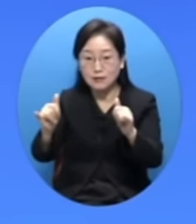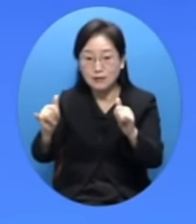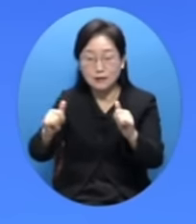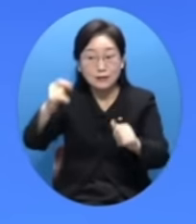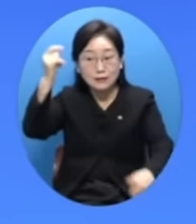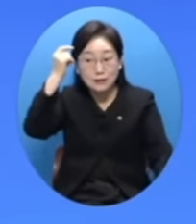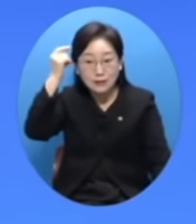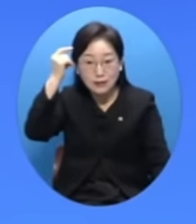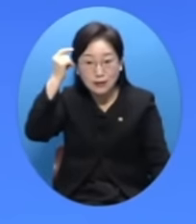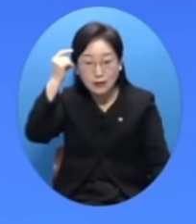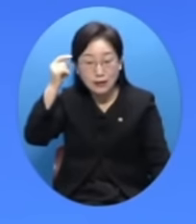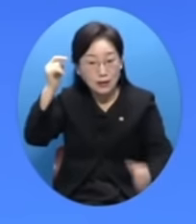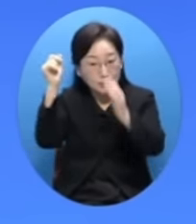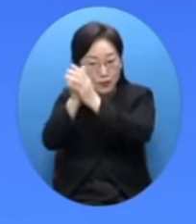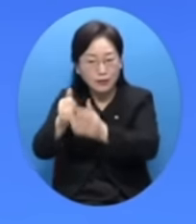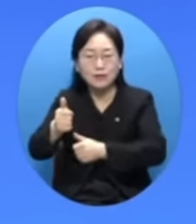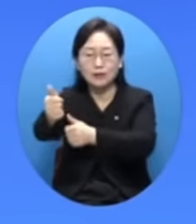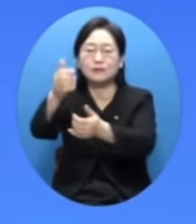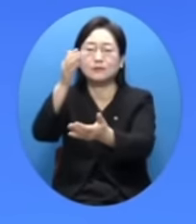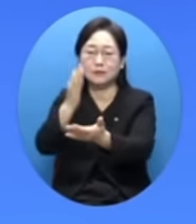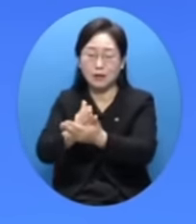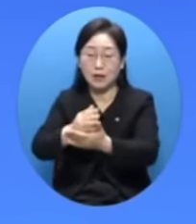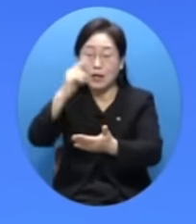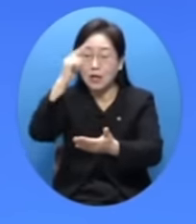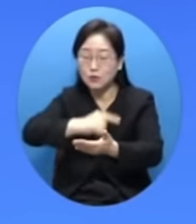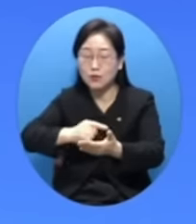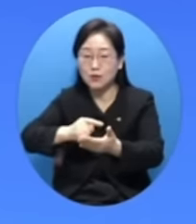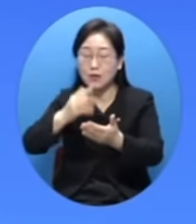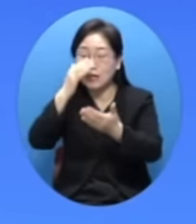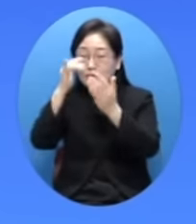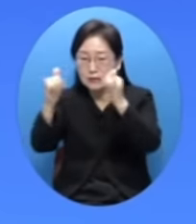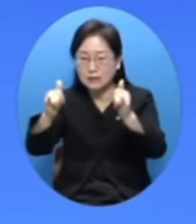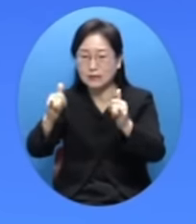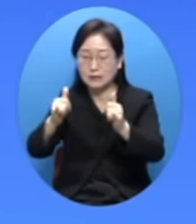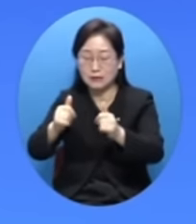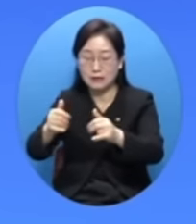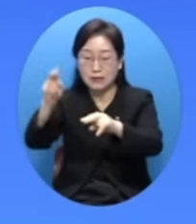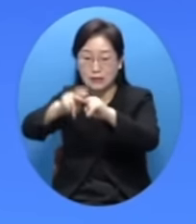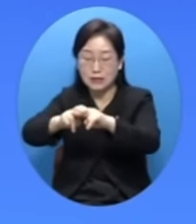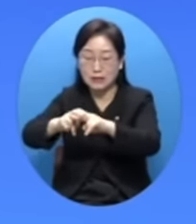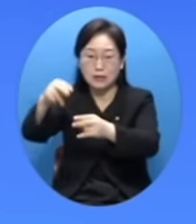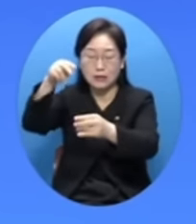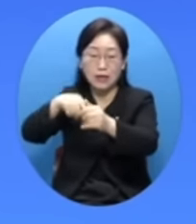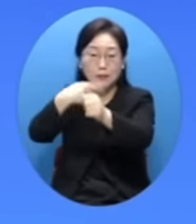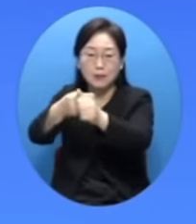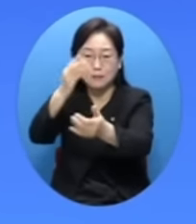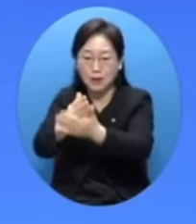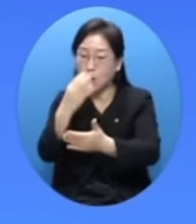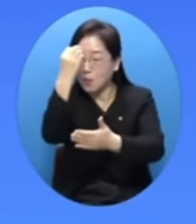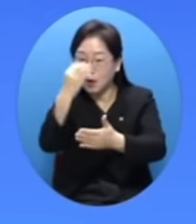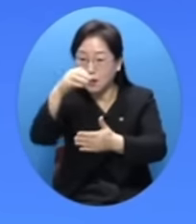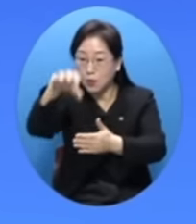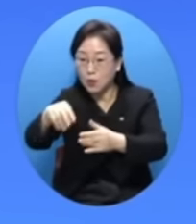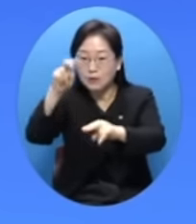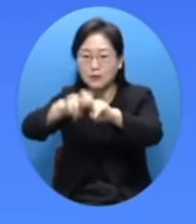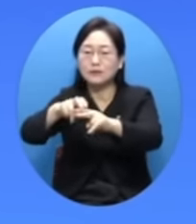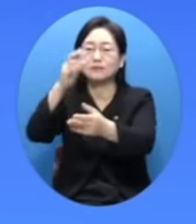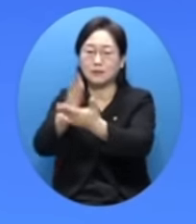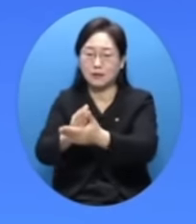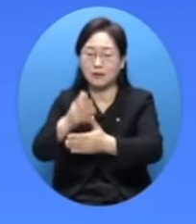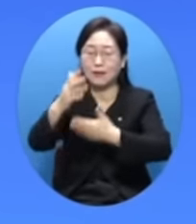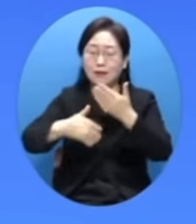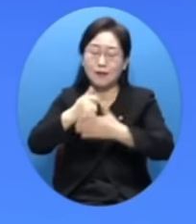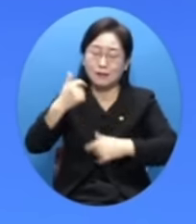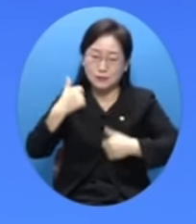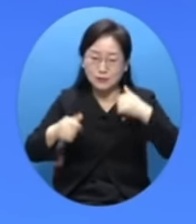생각 꾀를 떠나지 아니하며 죄인들의 길에 서지 아니하며 오하은 자리지 자리에 앉지 않아야 되고 하나님이 기뻐하시는